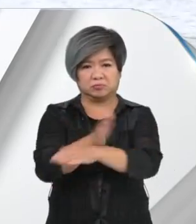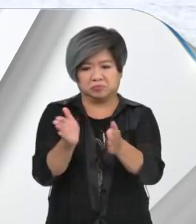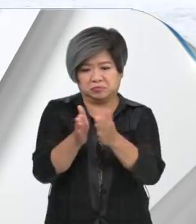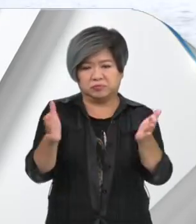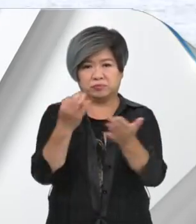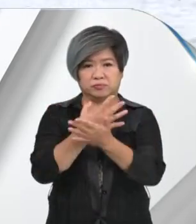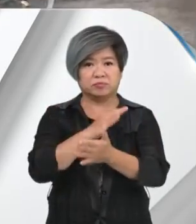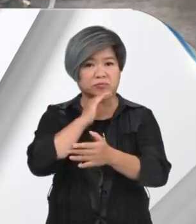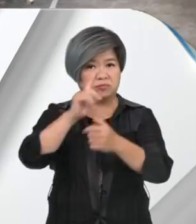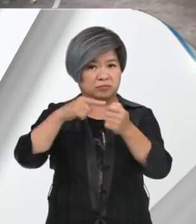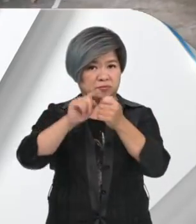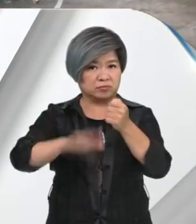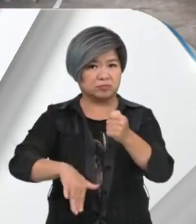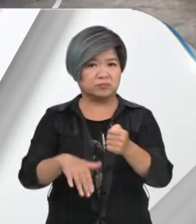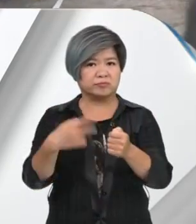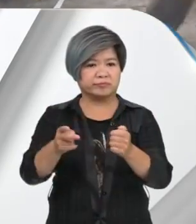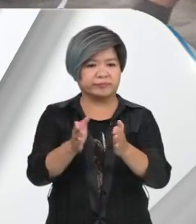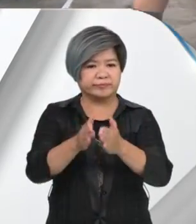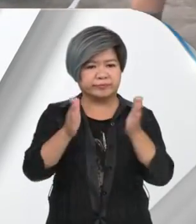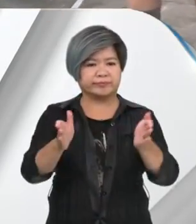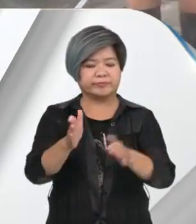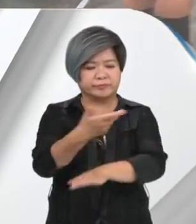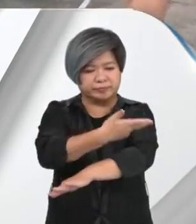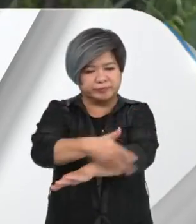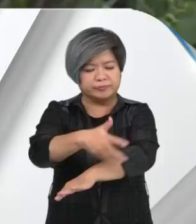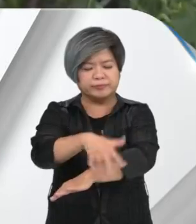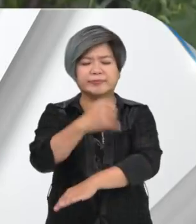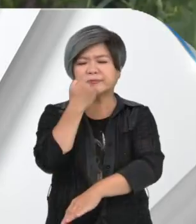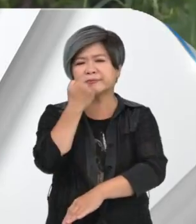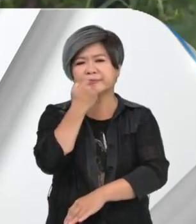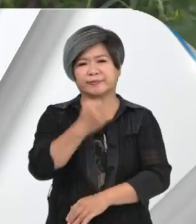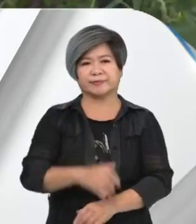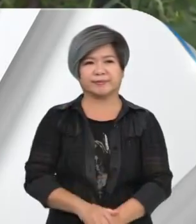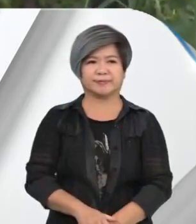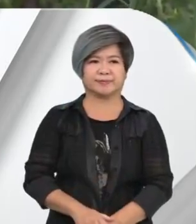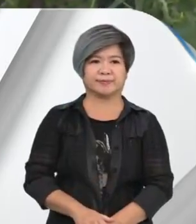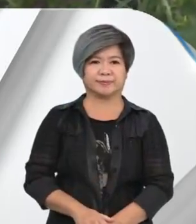代完工过后，如何得排除水分。下届新闻陈文年屏东报道。